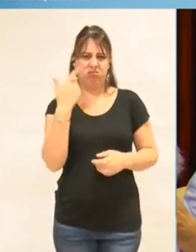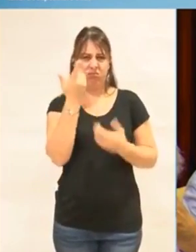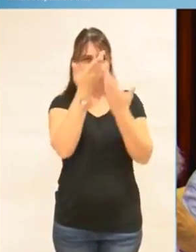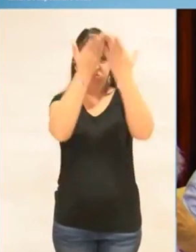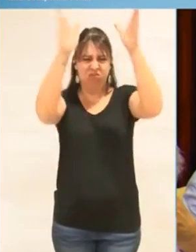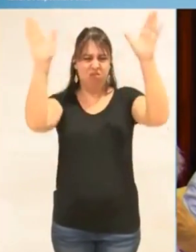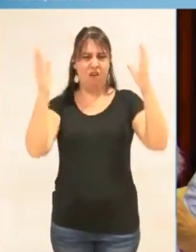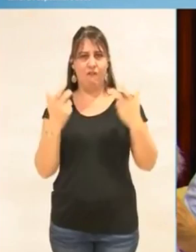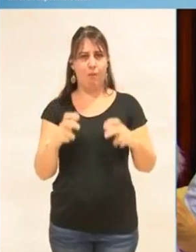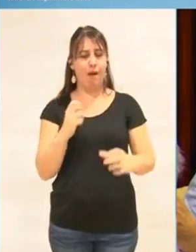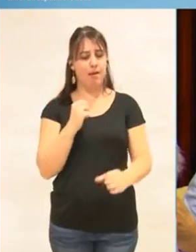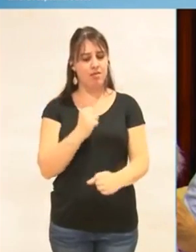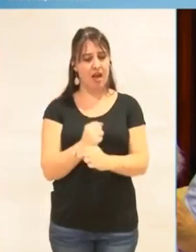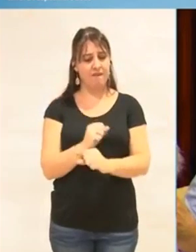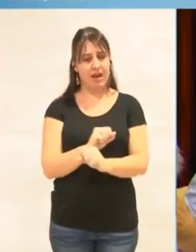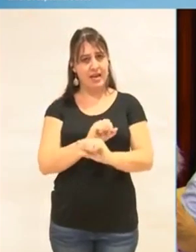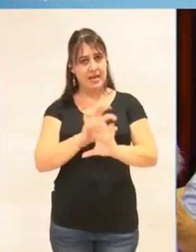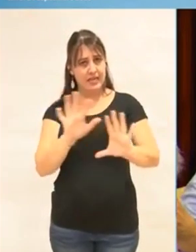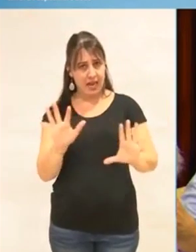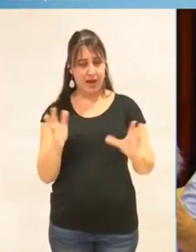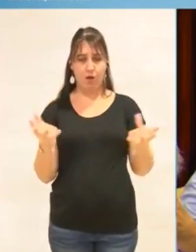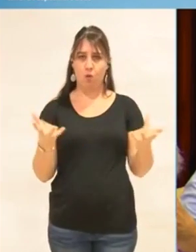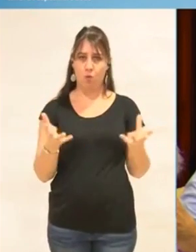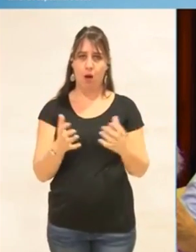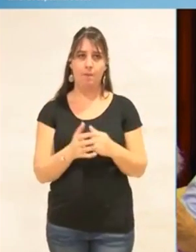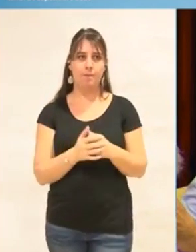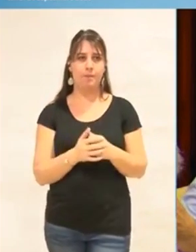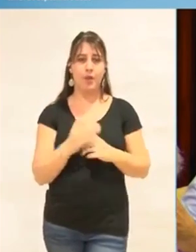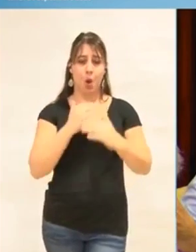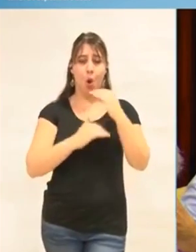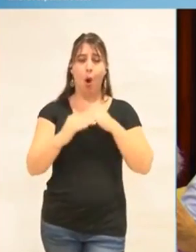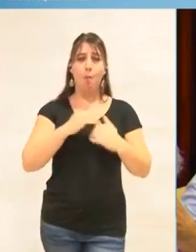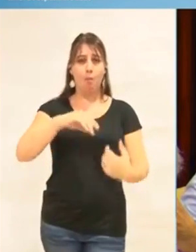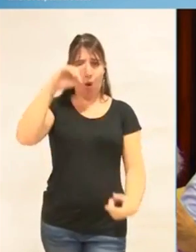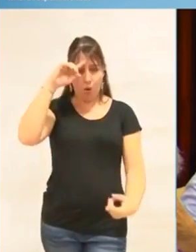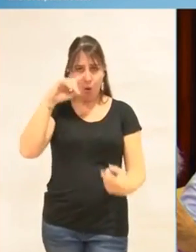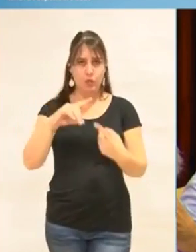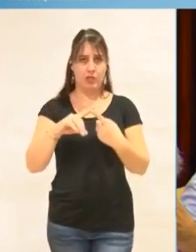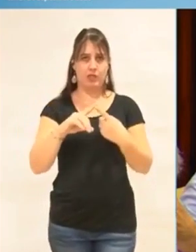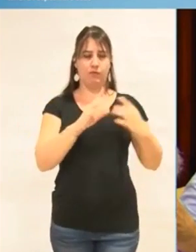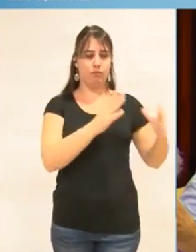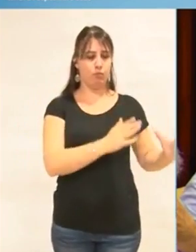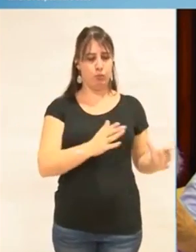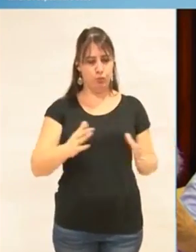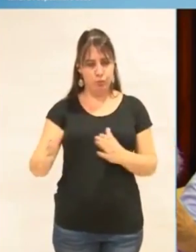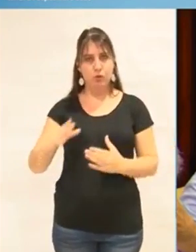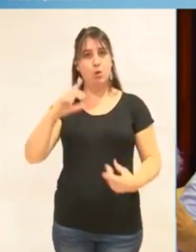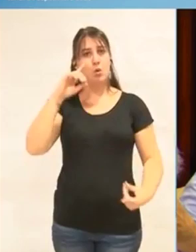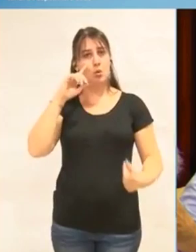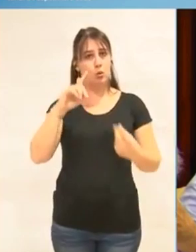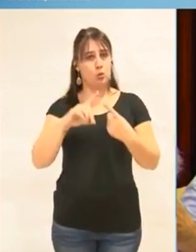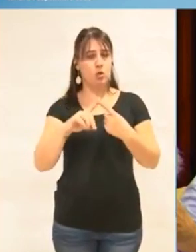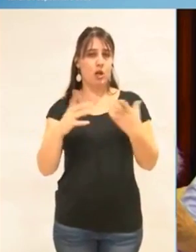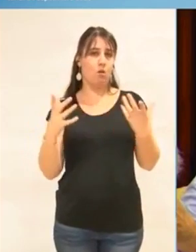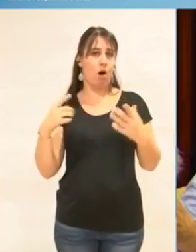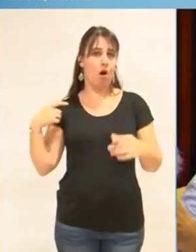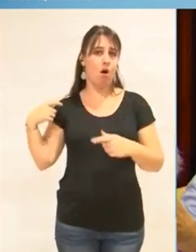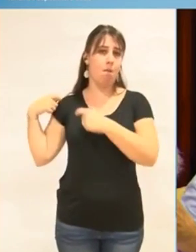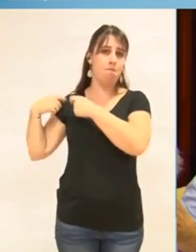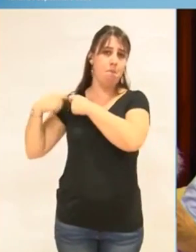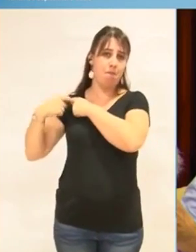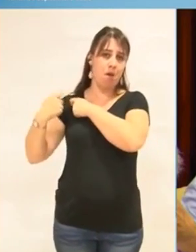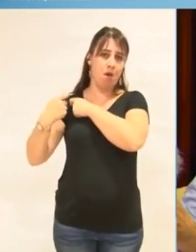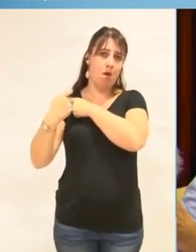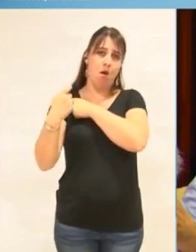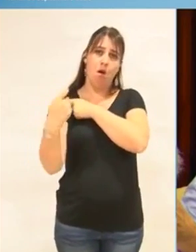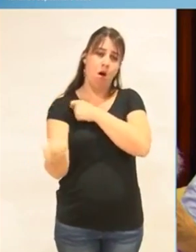d'un travail clair de mise en place justement de plans d'objectifs sur un sujet qui n'a que trop duré sur notre